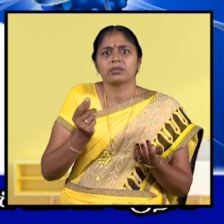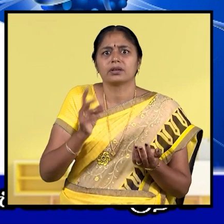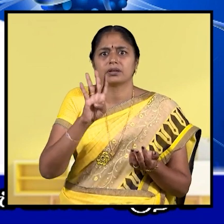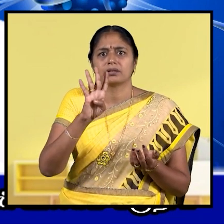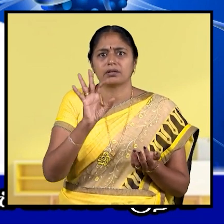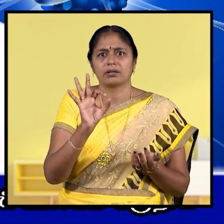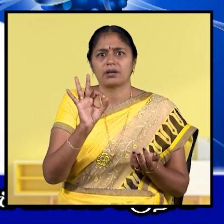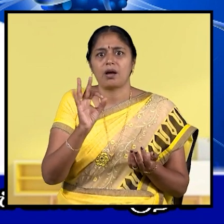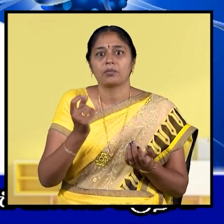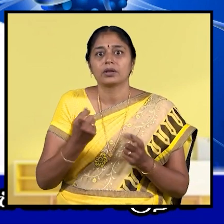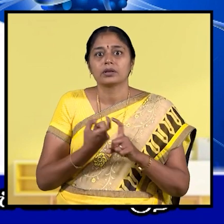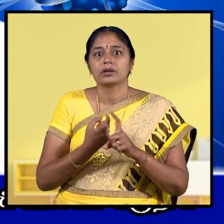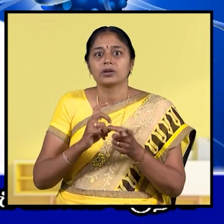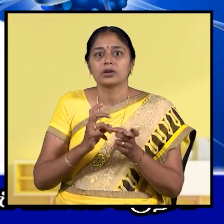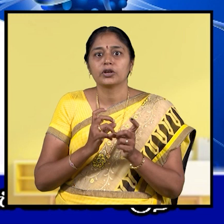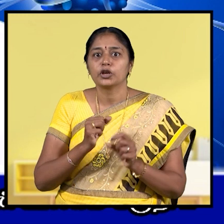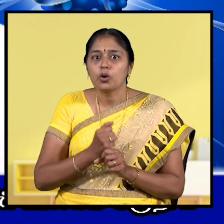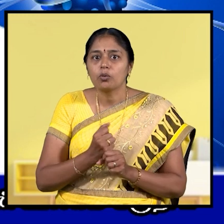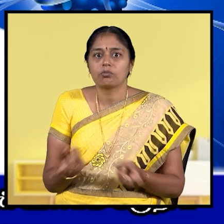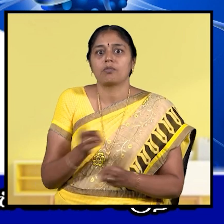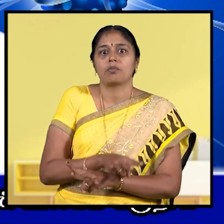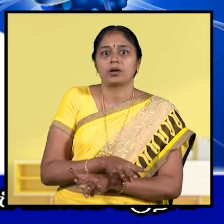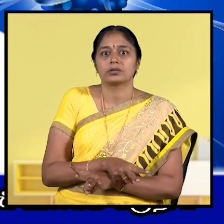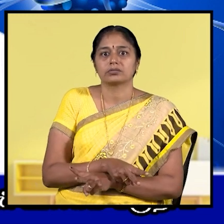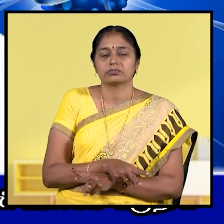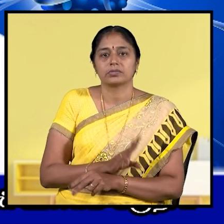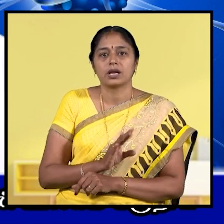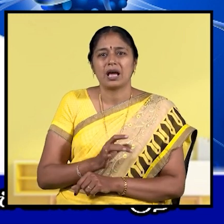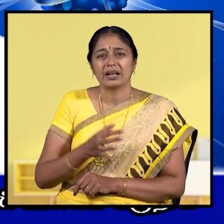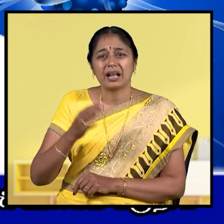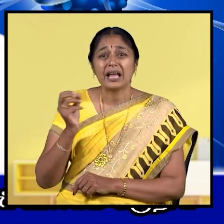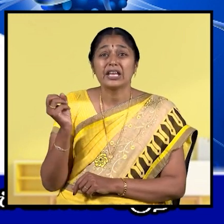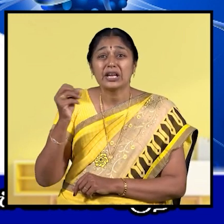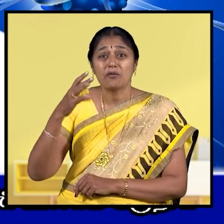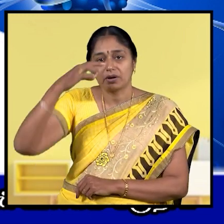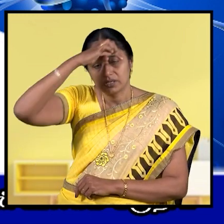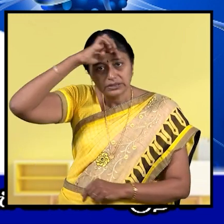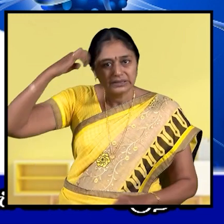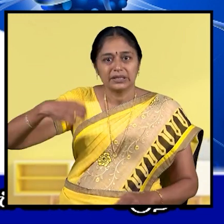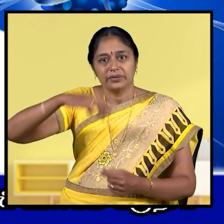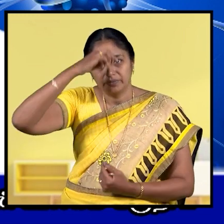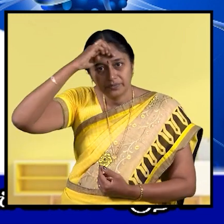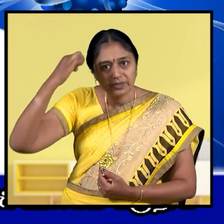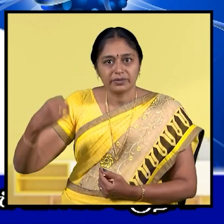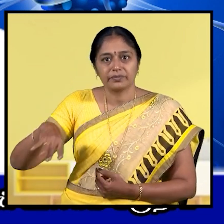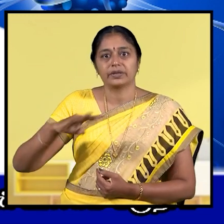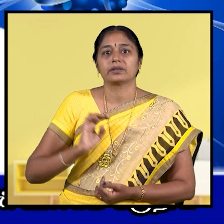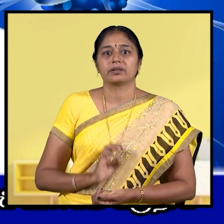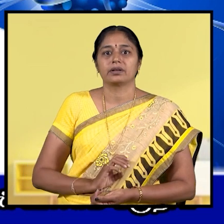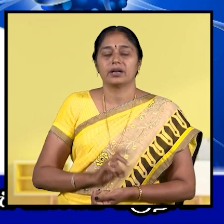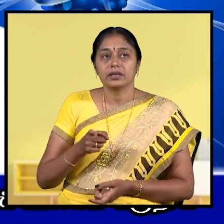காய்ச்சல் அடிச்சுனாக்க HIV வைரஸாக அட்டாக் பண்ணிருக்கலாம். இரவில் வியர்த்தல், கடுமையான வயிற்றுப்போக்கு, இதெல்லாம் வந்து எய்ட்ஸ் நோயுடைய அறிகுறிகளாக